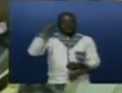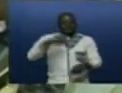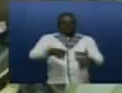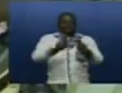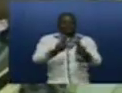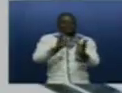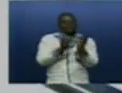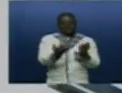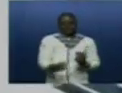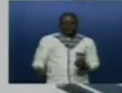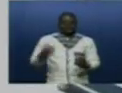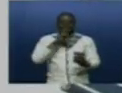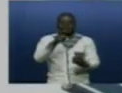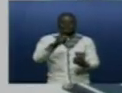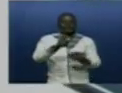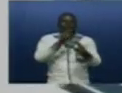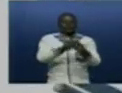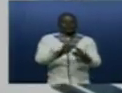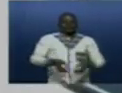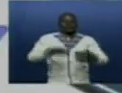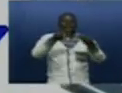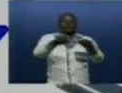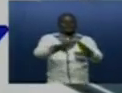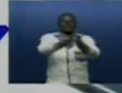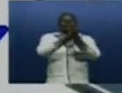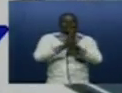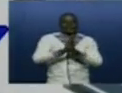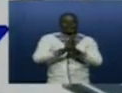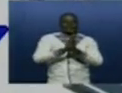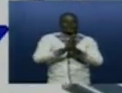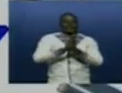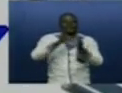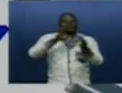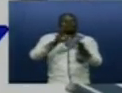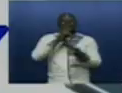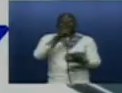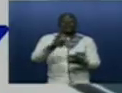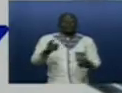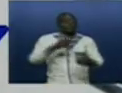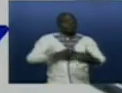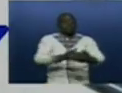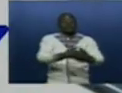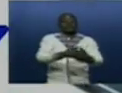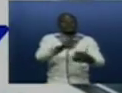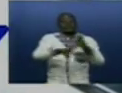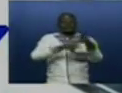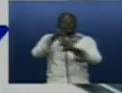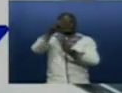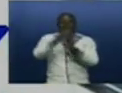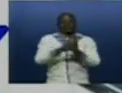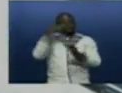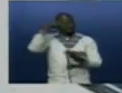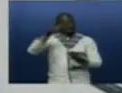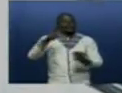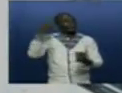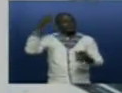Le mot que j'ai donné ici, c'est de leur demander d'être plus proche des populations pour s'intégrer